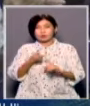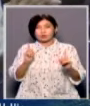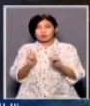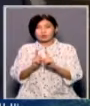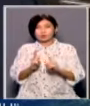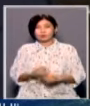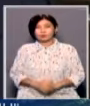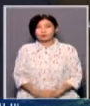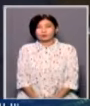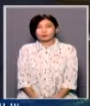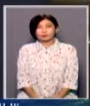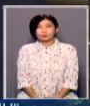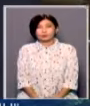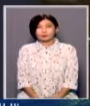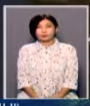встречу.